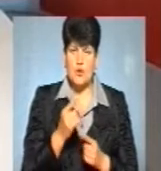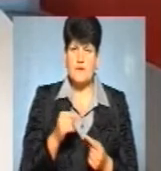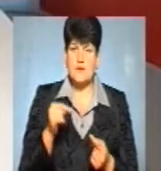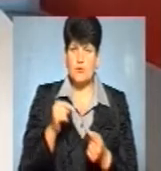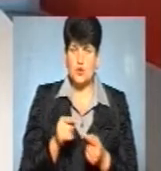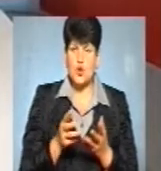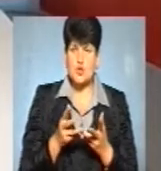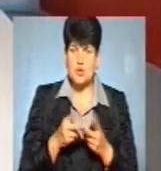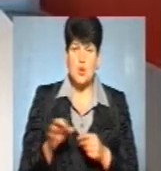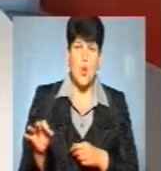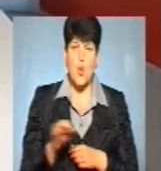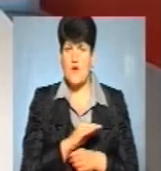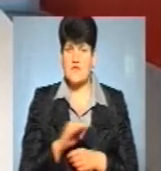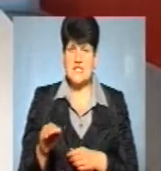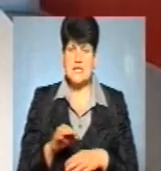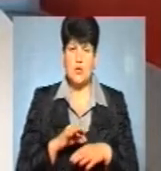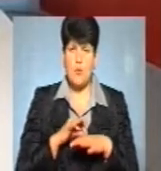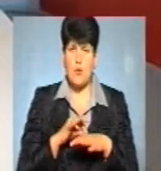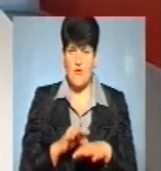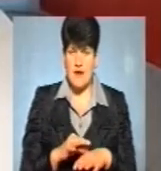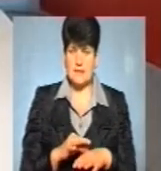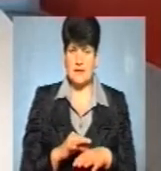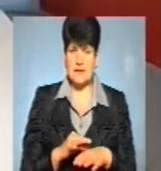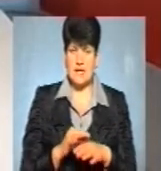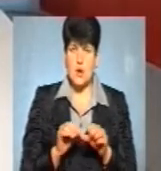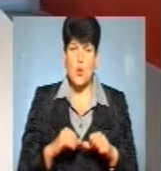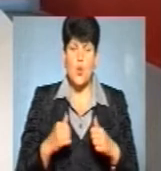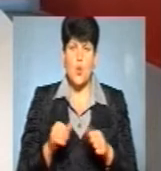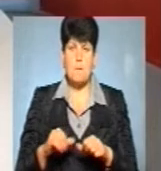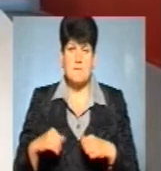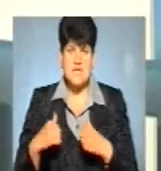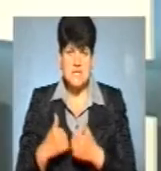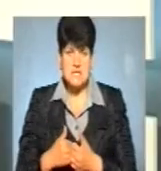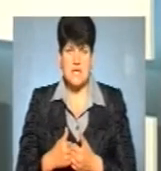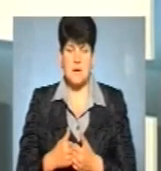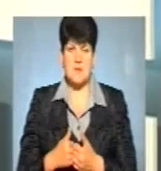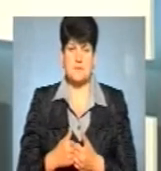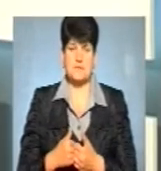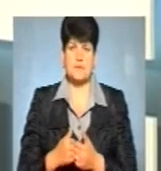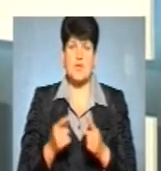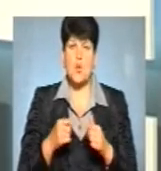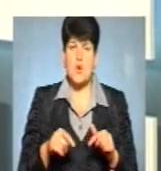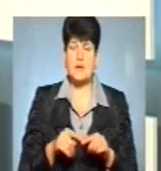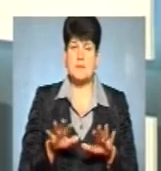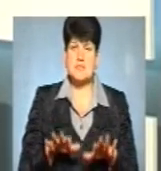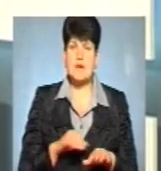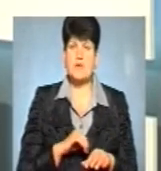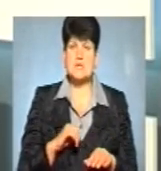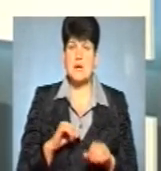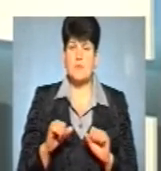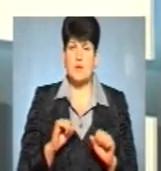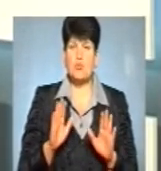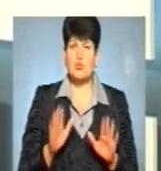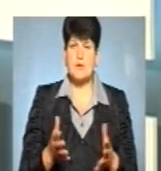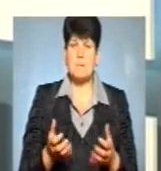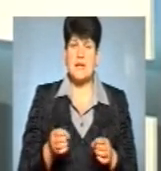розрахунків вже офіційно проведених відповідними комісіями, відповідними органами місцевого самоврядування, буде